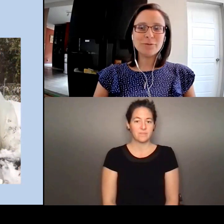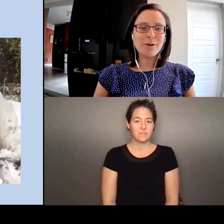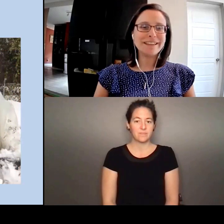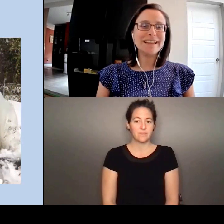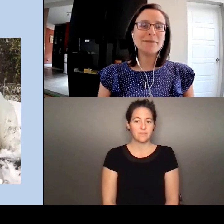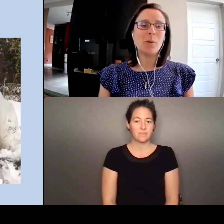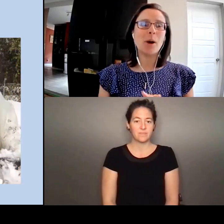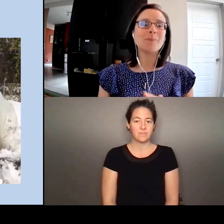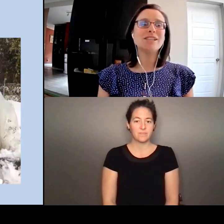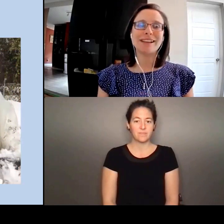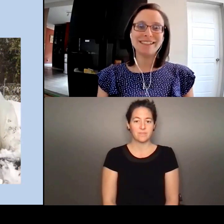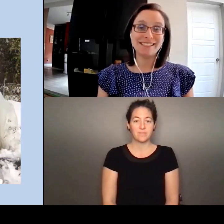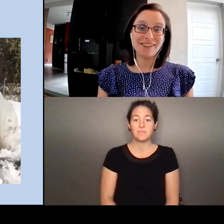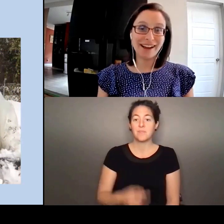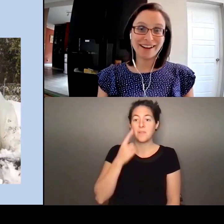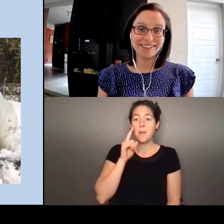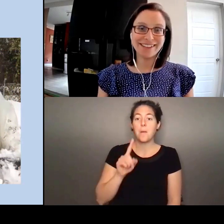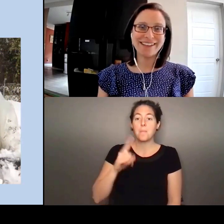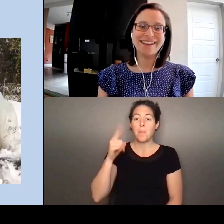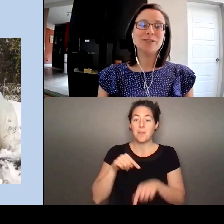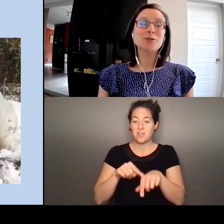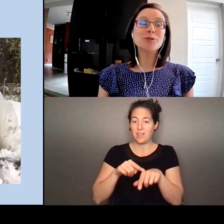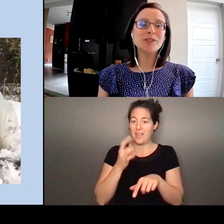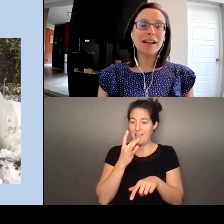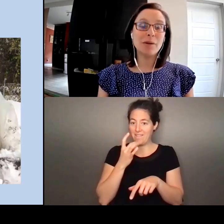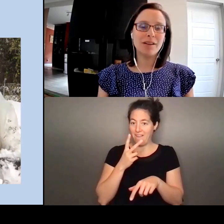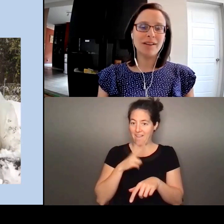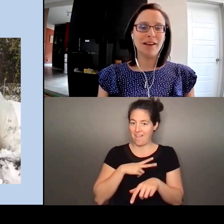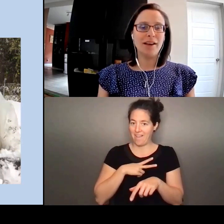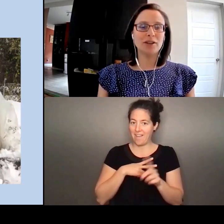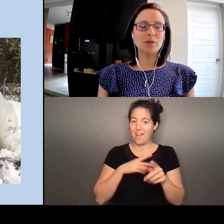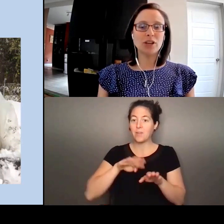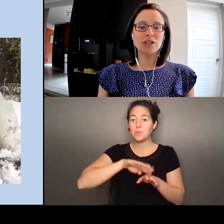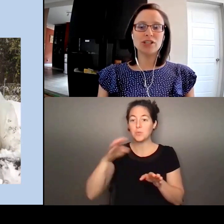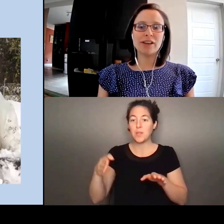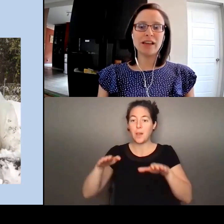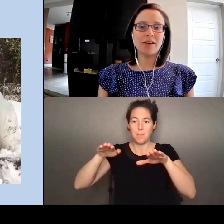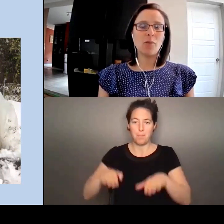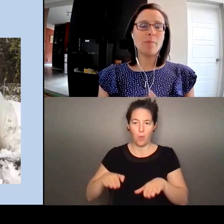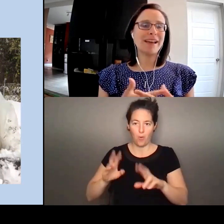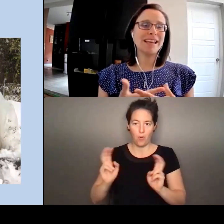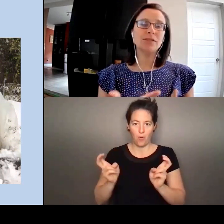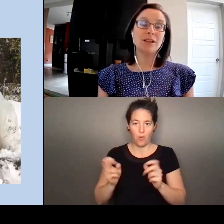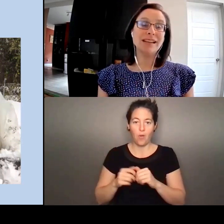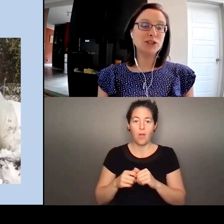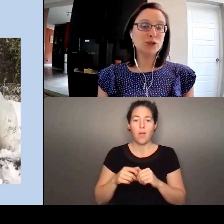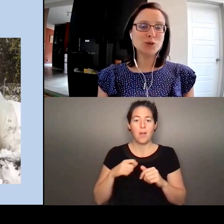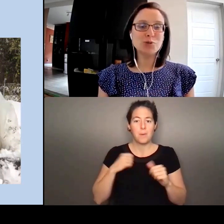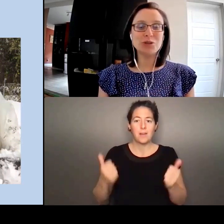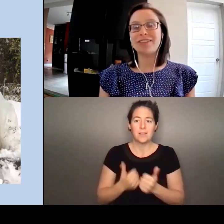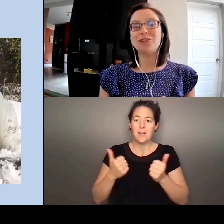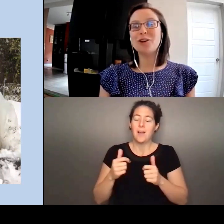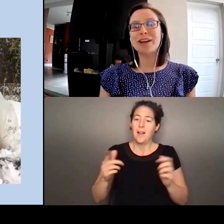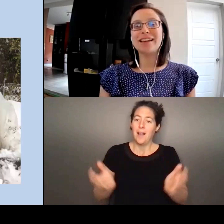Ici, vous voyez mon premier jardin d'hiver, OK, sous tunnel bas. Donc, j'avais un paquet de